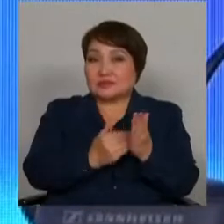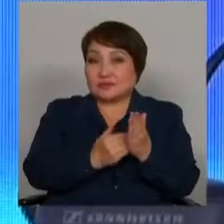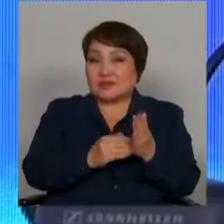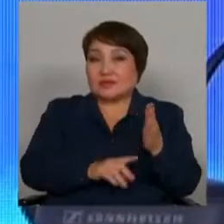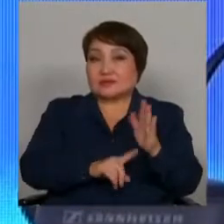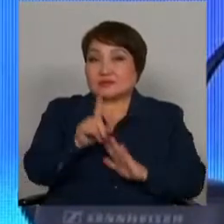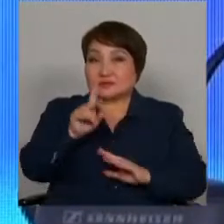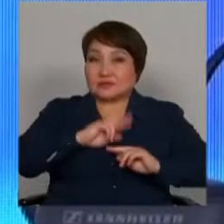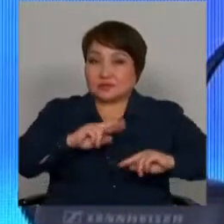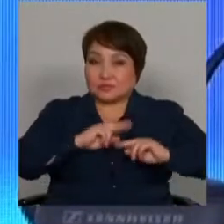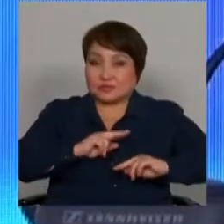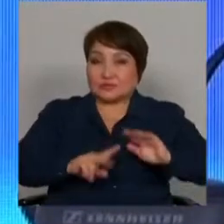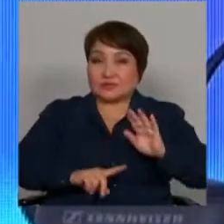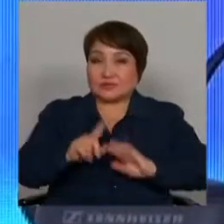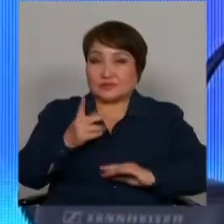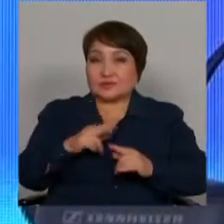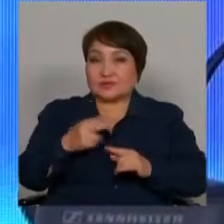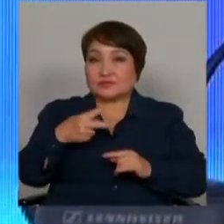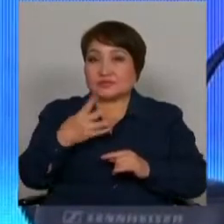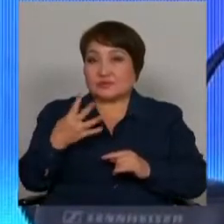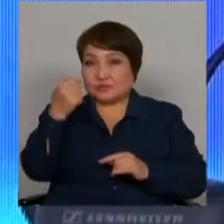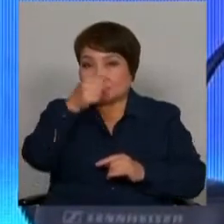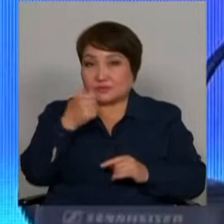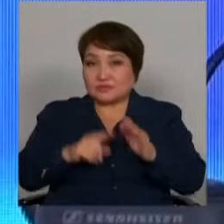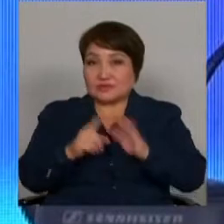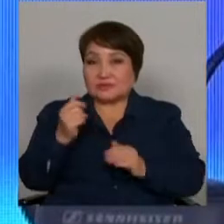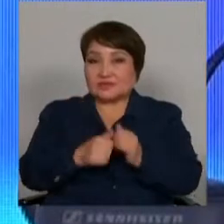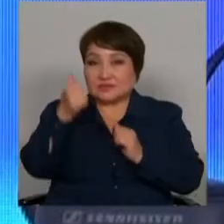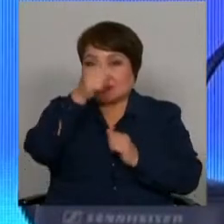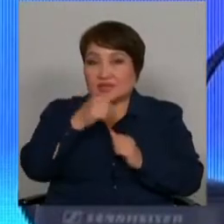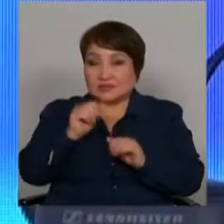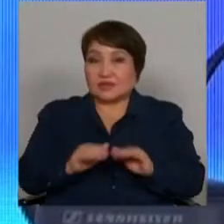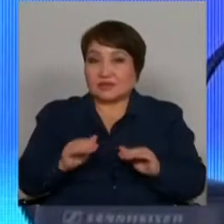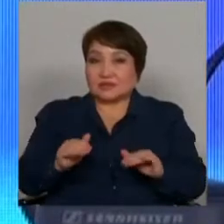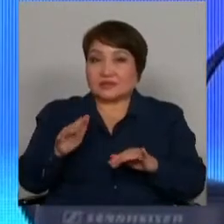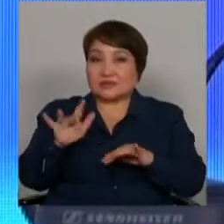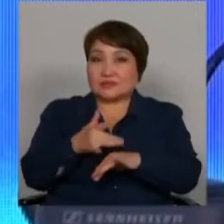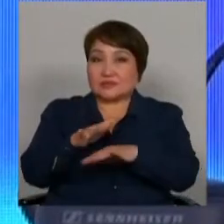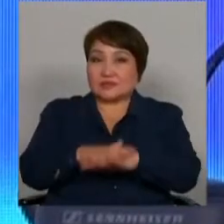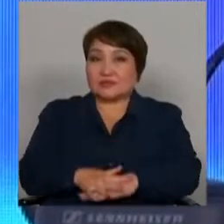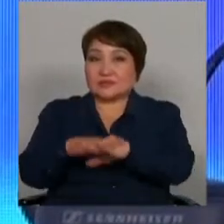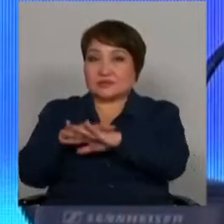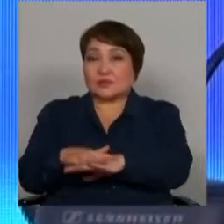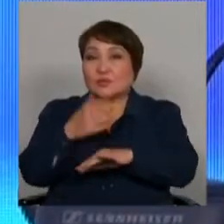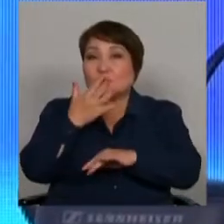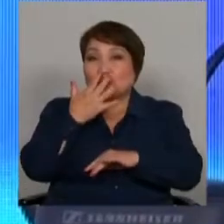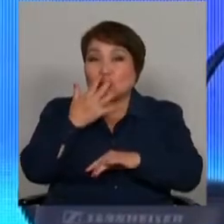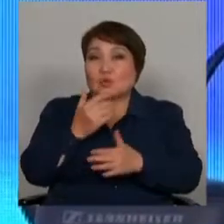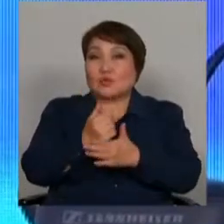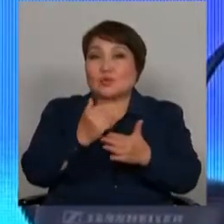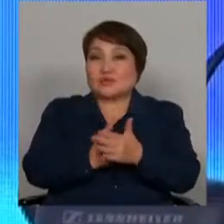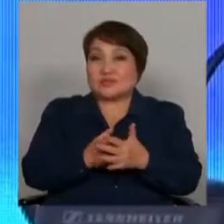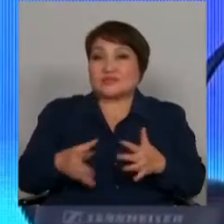бастап кетті. 2024 жылдан бастап жыл сайын балалардың есепшотына ұлттық қордың инвестициялық табысының жартысы